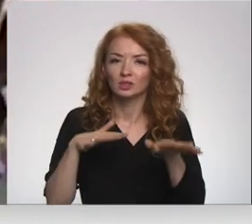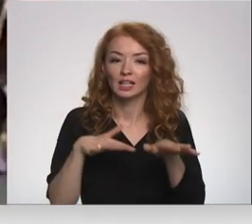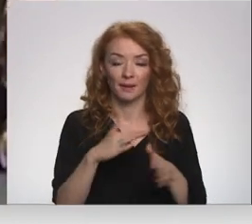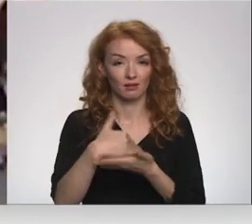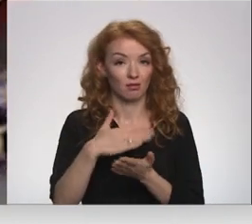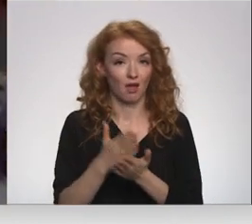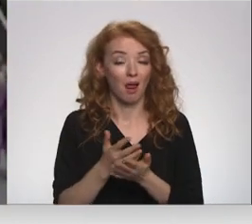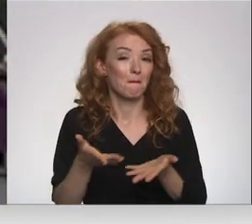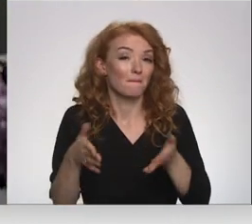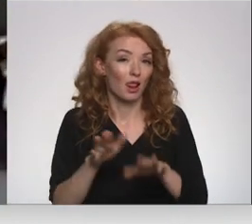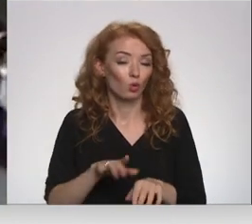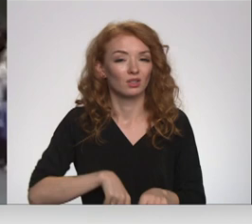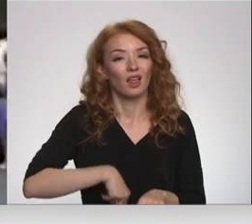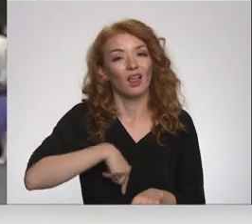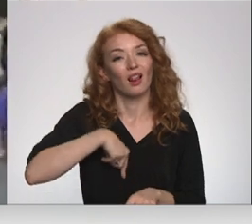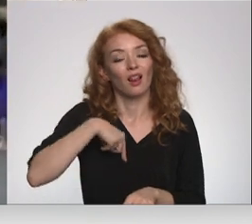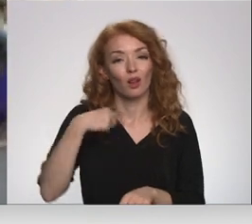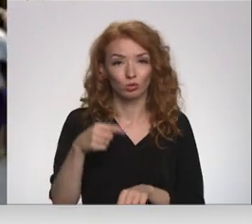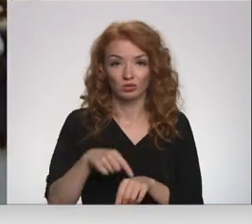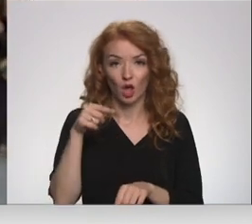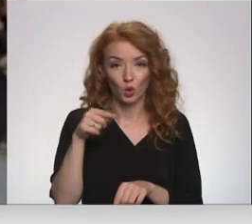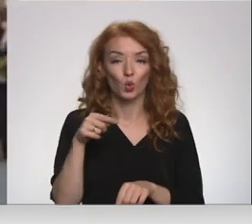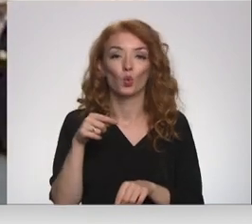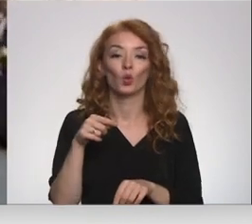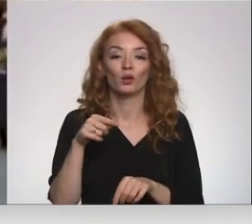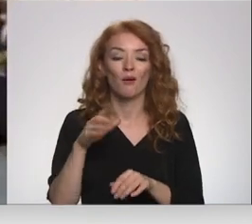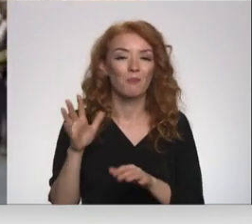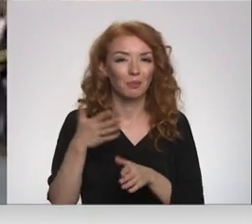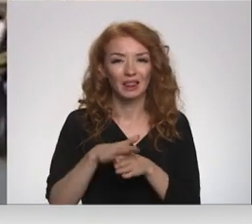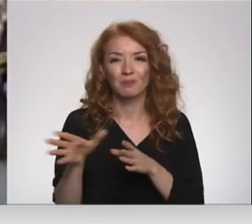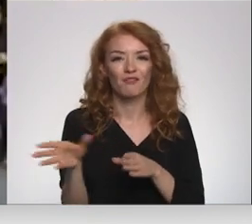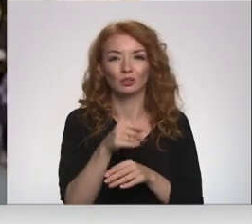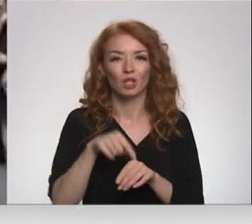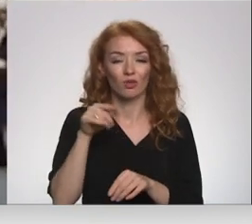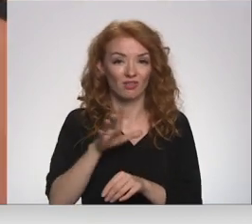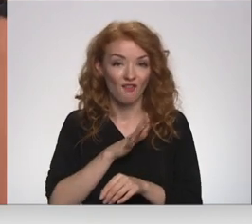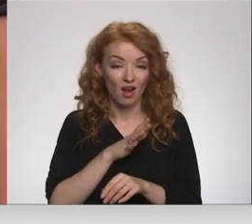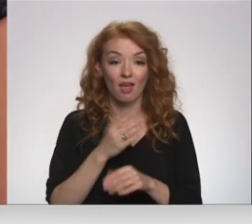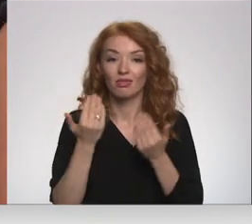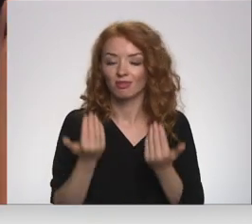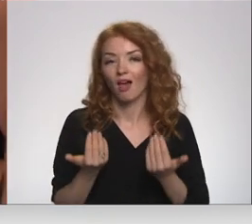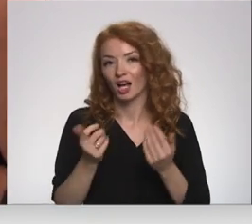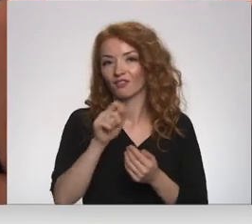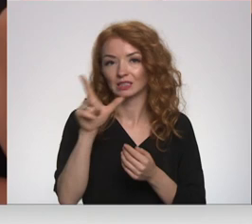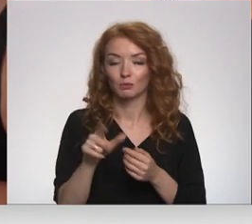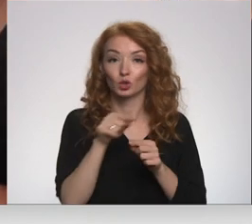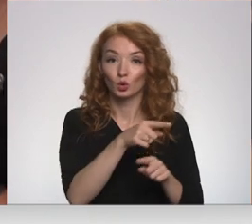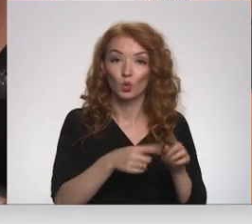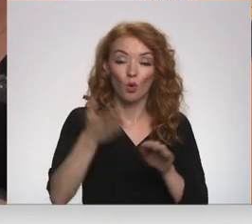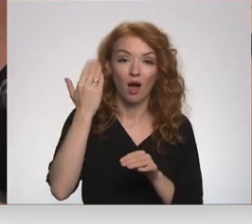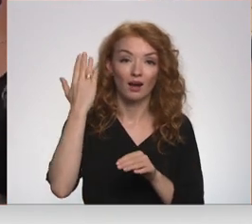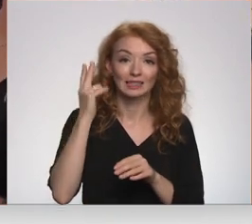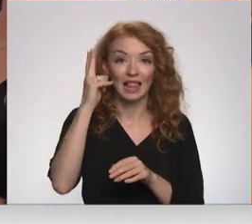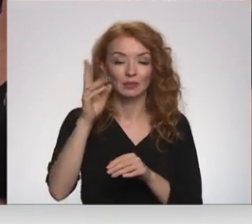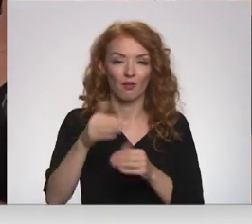arī palikusi tāda kā ilgu sajūta, ka nebija iespēja tā pilnībā sajust to vērienīgo kopā būšanu, tagad vismaz var tā laika liecības